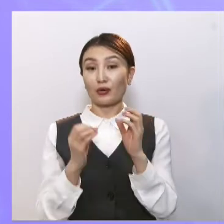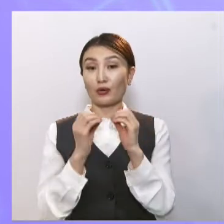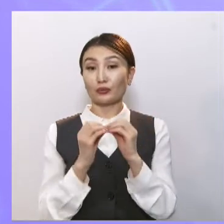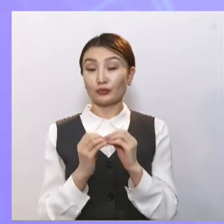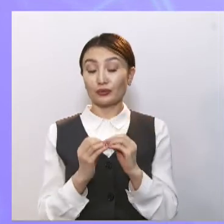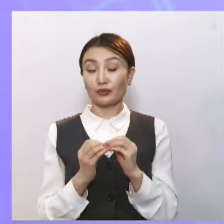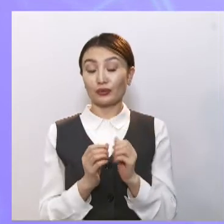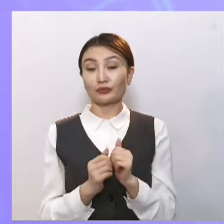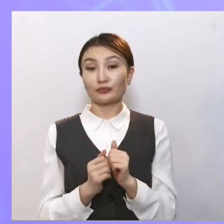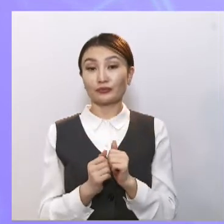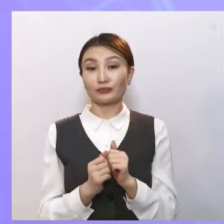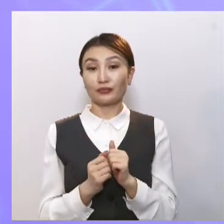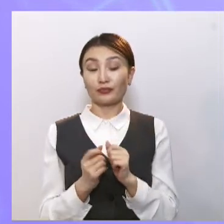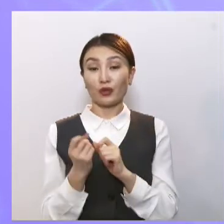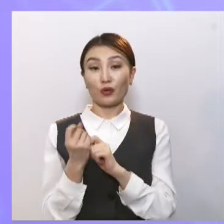10'da,